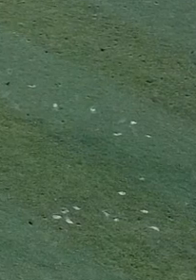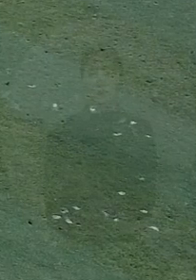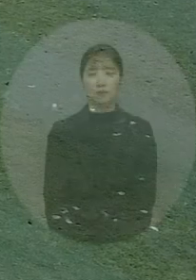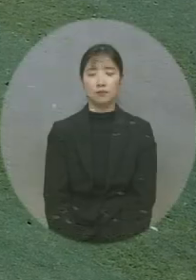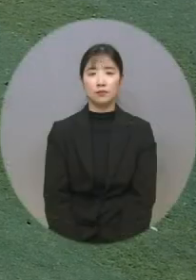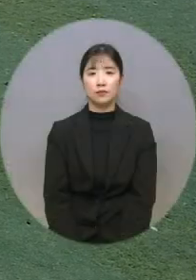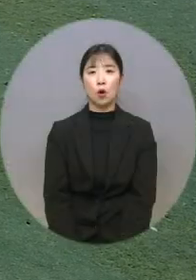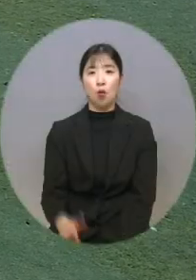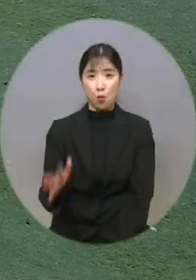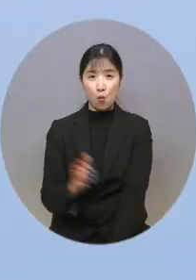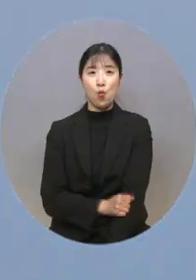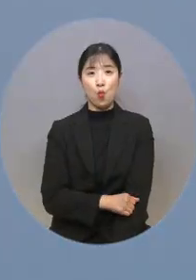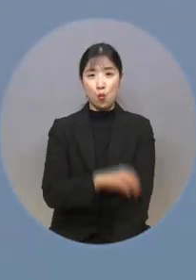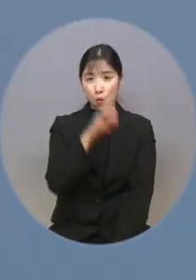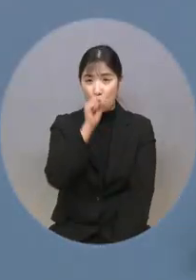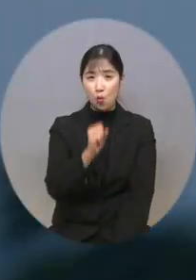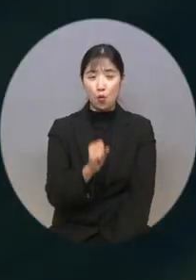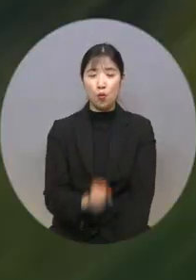굿샷!